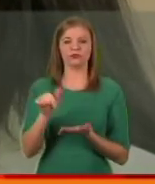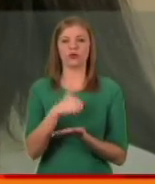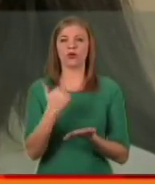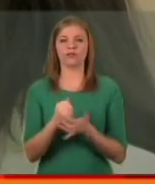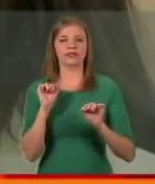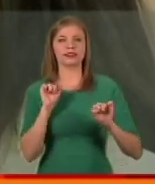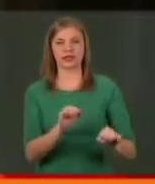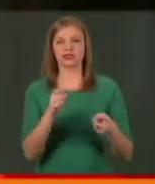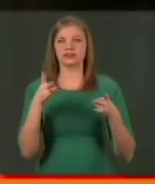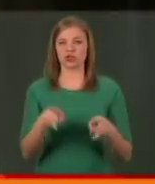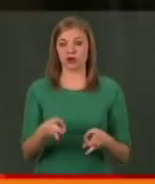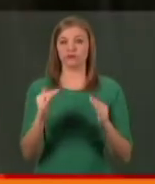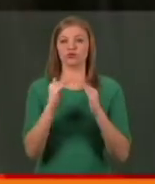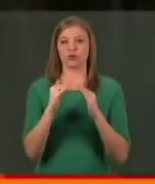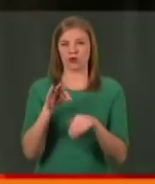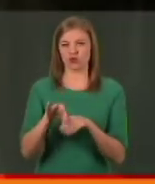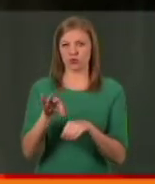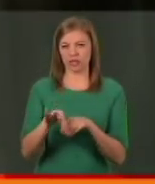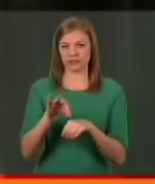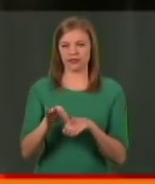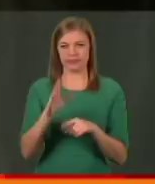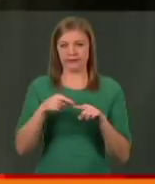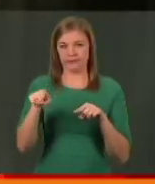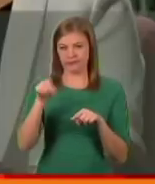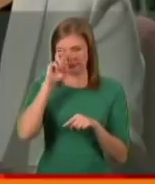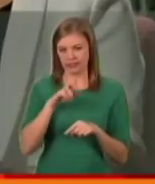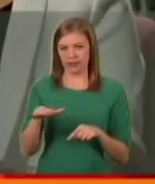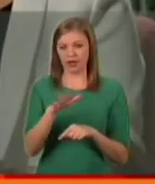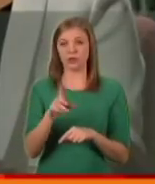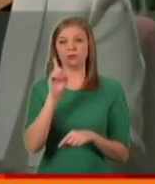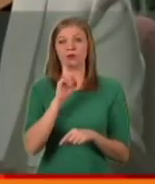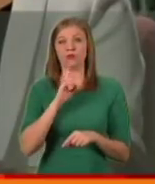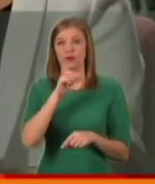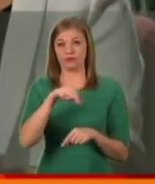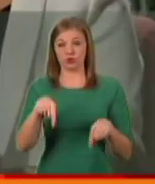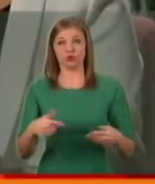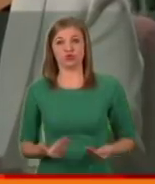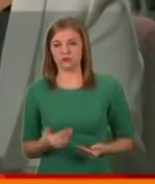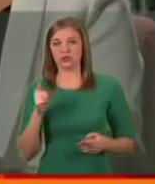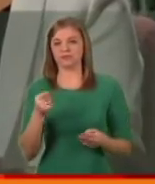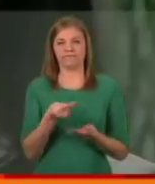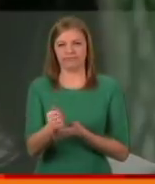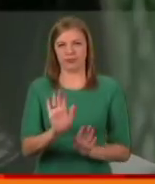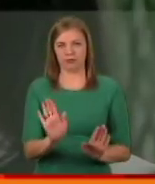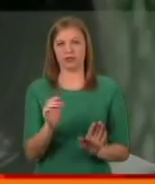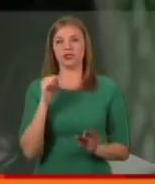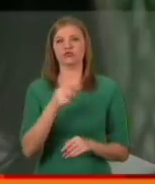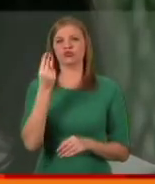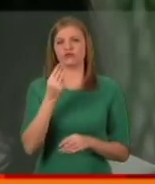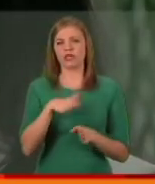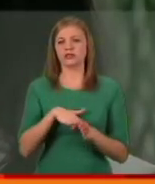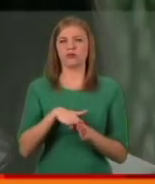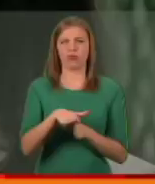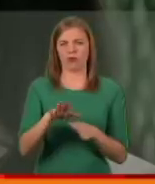головна захисниця жертв домашнього насильства в цій країні. Поки сестри в нас живуть, вони ні за що не платять. Швеція